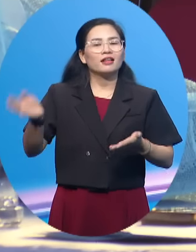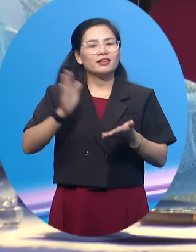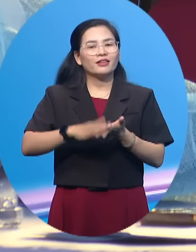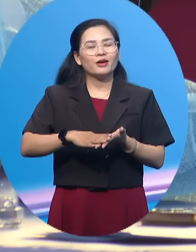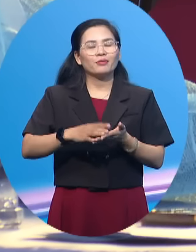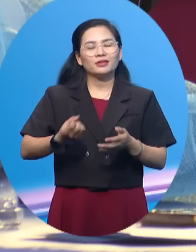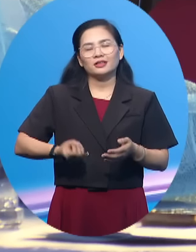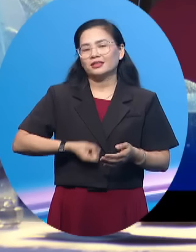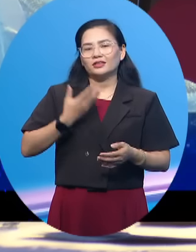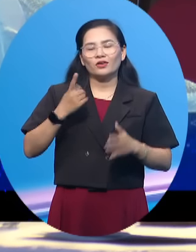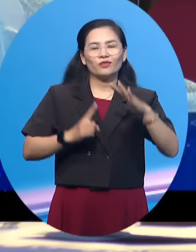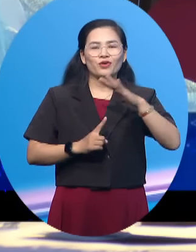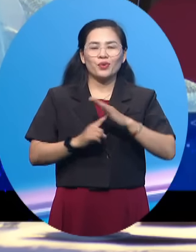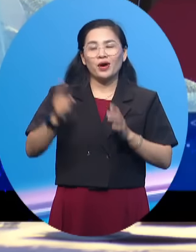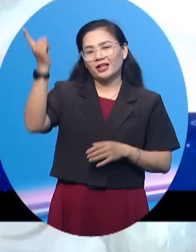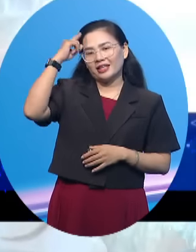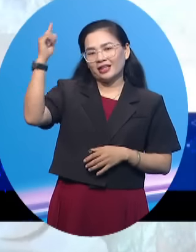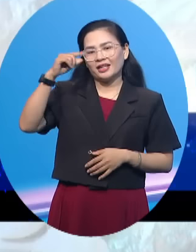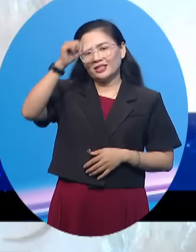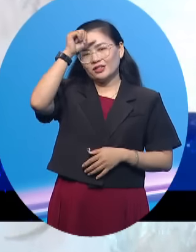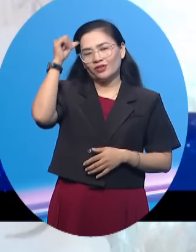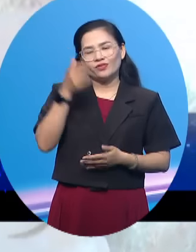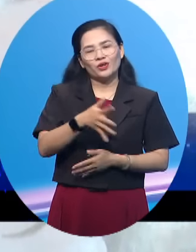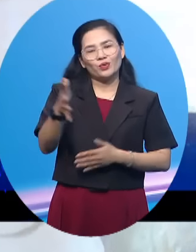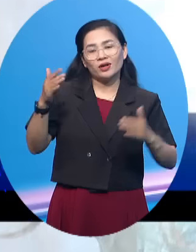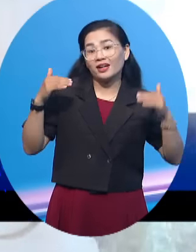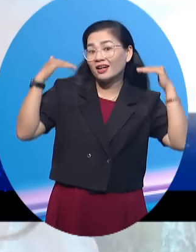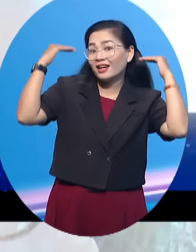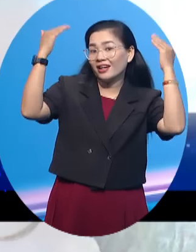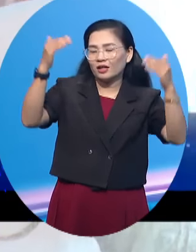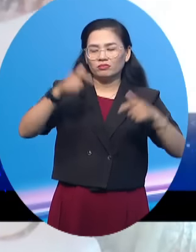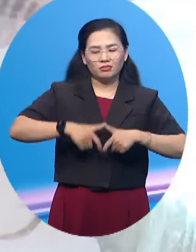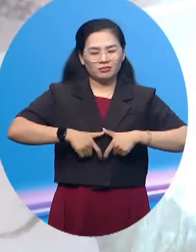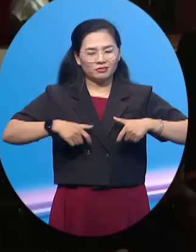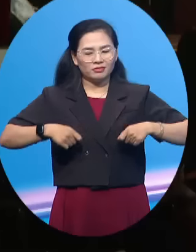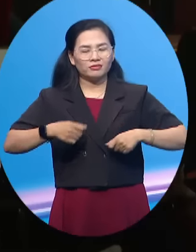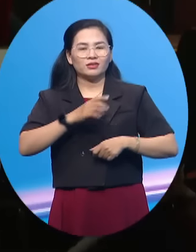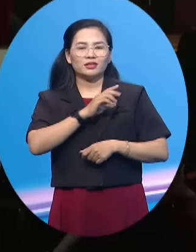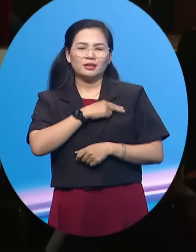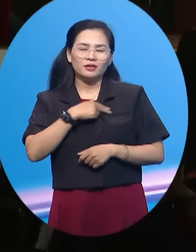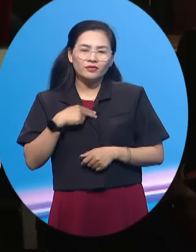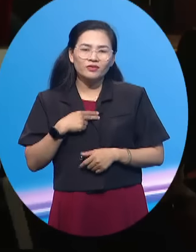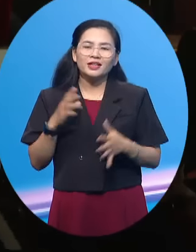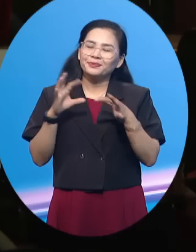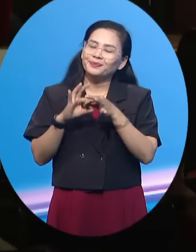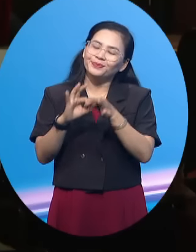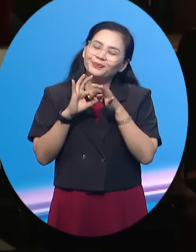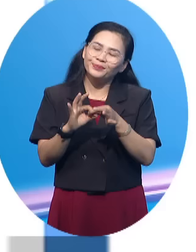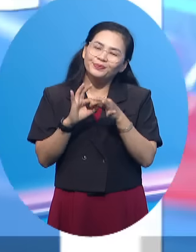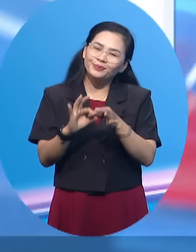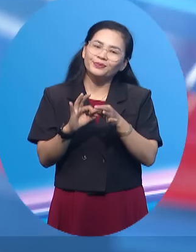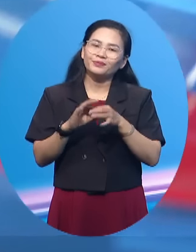đời sống văn hóa tinh thần trong sinh viên, tăng tình đoàn kết giữa cán bộ, giảng viên và sinh viên nhà trường.